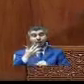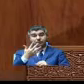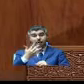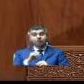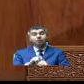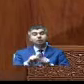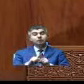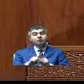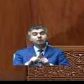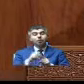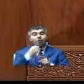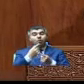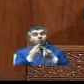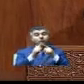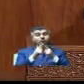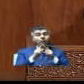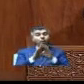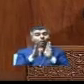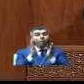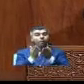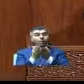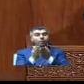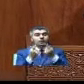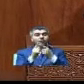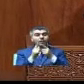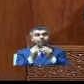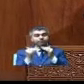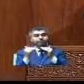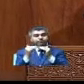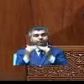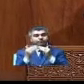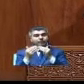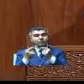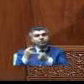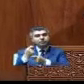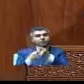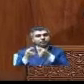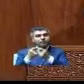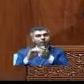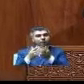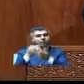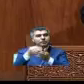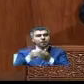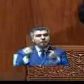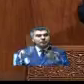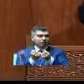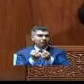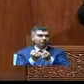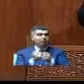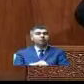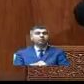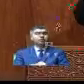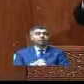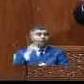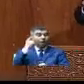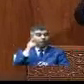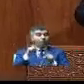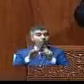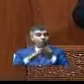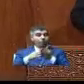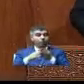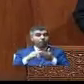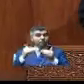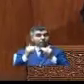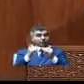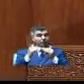خامسة فالجهوية بمفهومها الحديث تعني مجموعة متناسقة تهدف إلى تكامل اقتصادي إداري